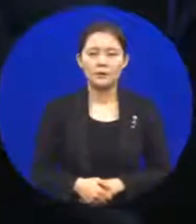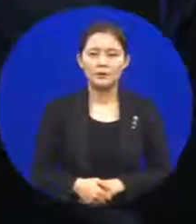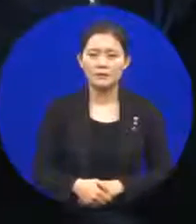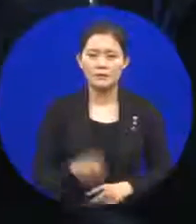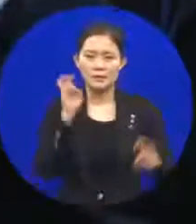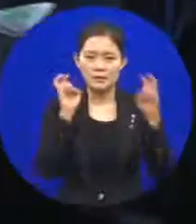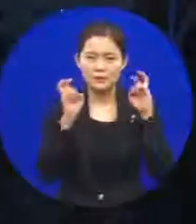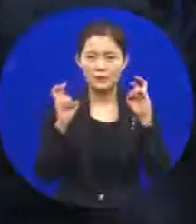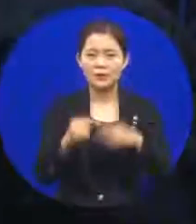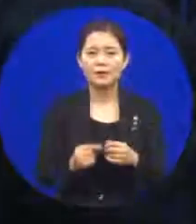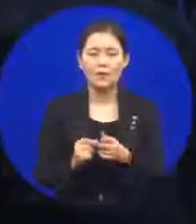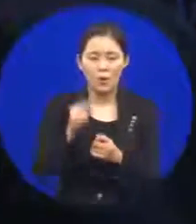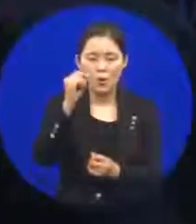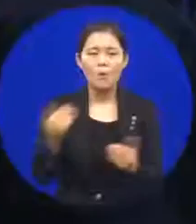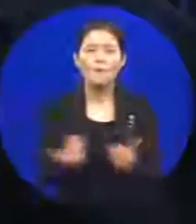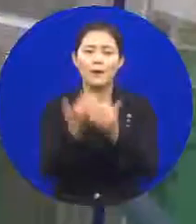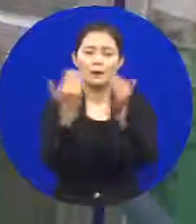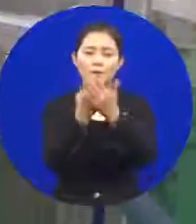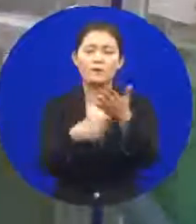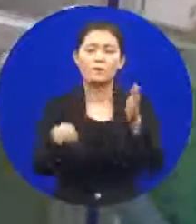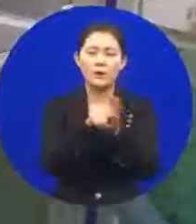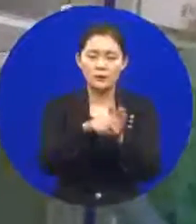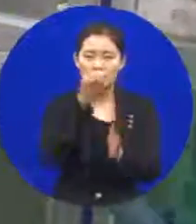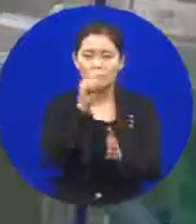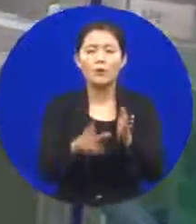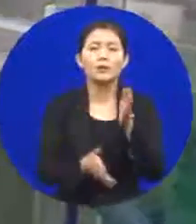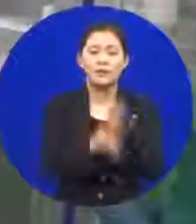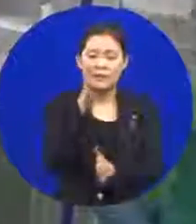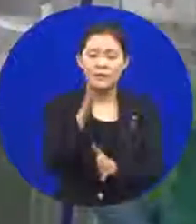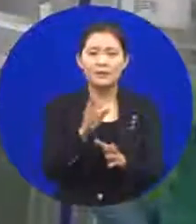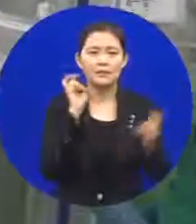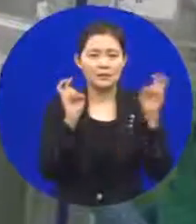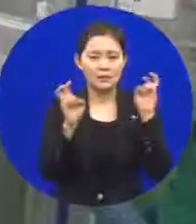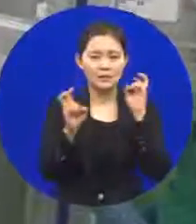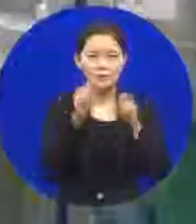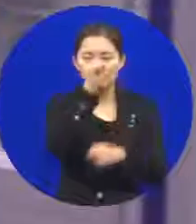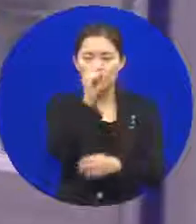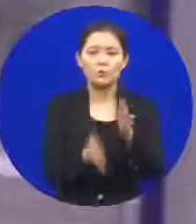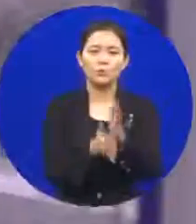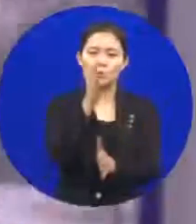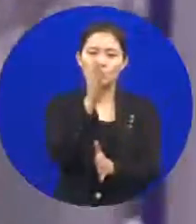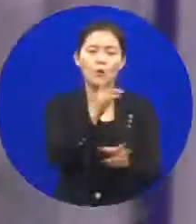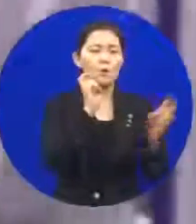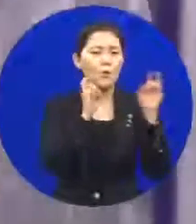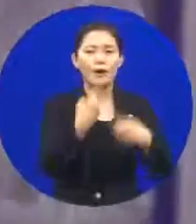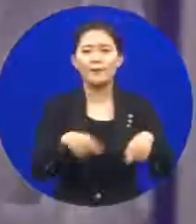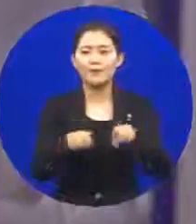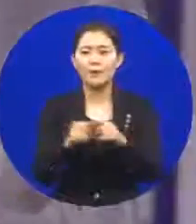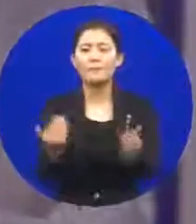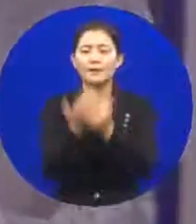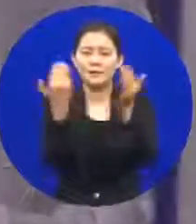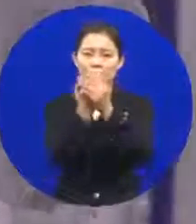도시기본계획에 기업의 장기 발전 계획을 반영하는 이번 방안은 용인이 진정한 기업하기 좋은 도시로서 기업과 함께